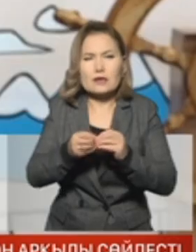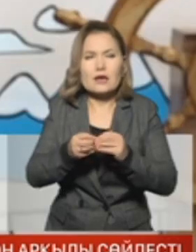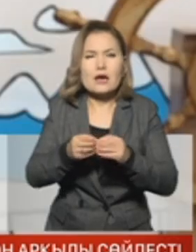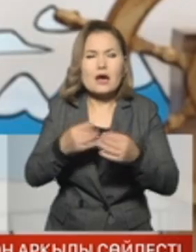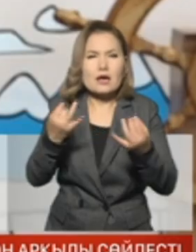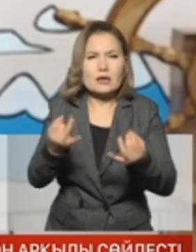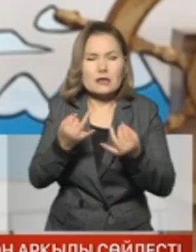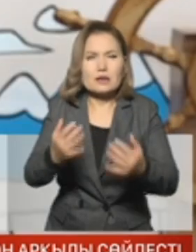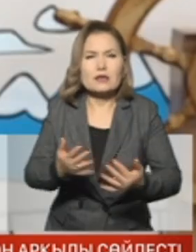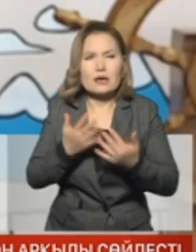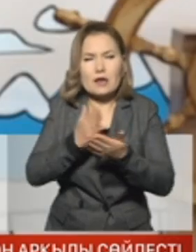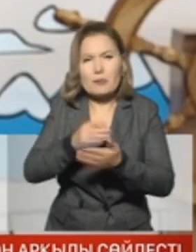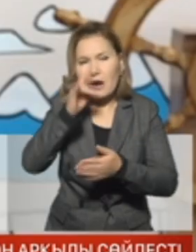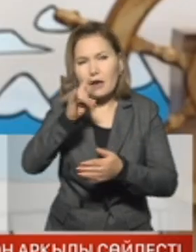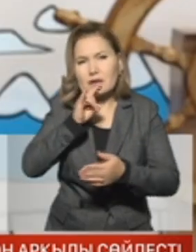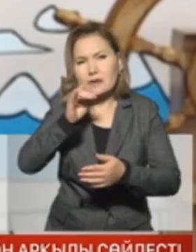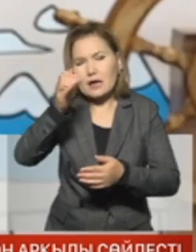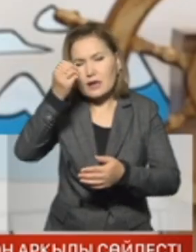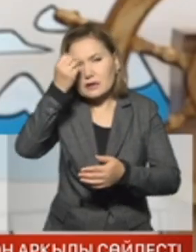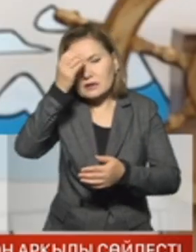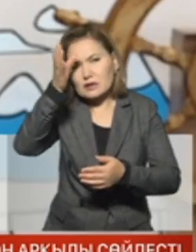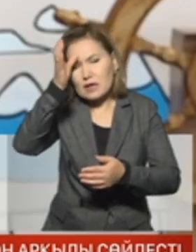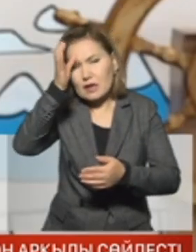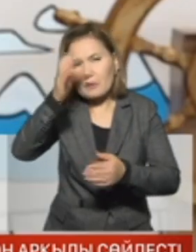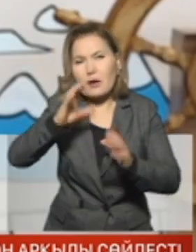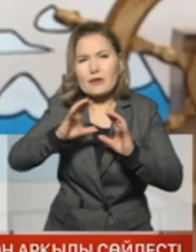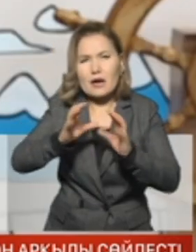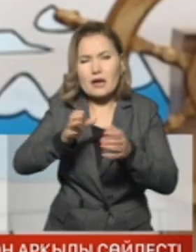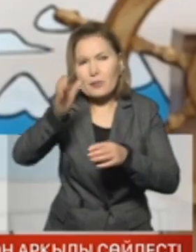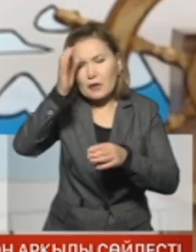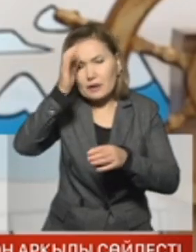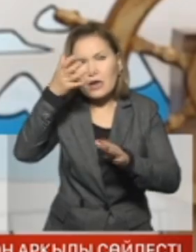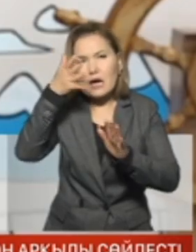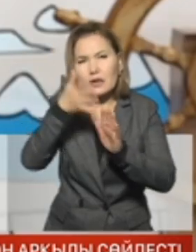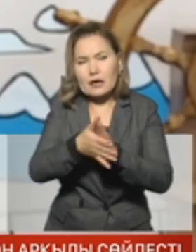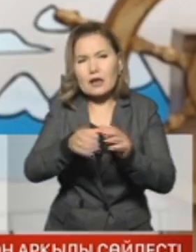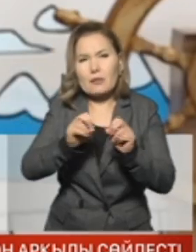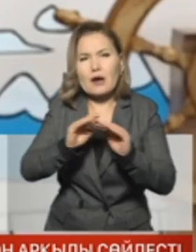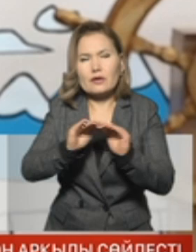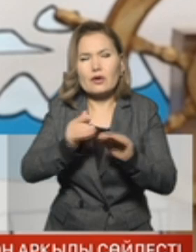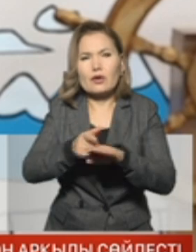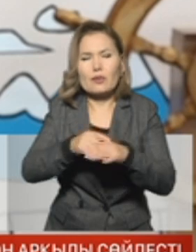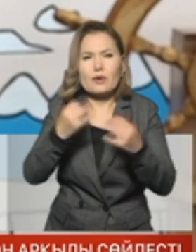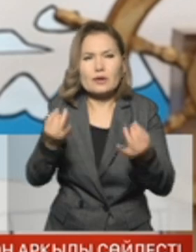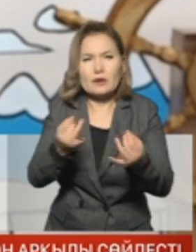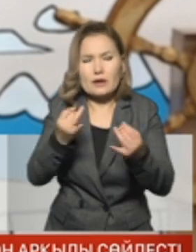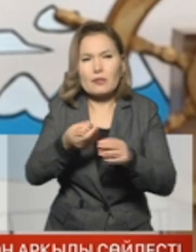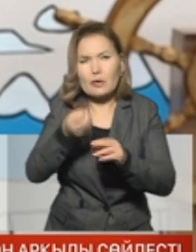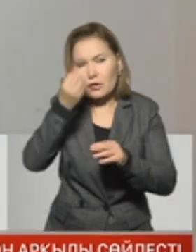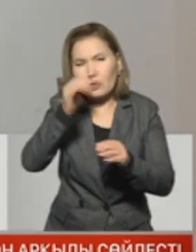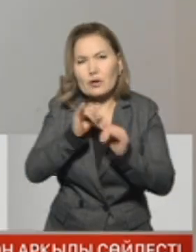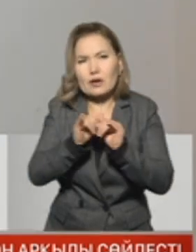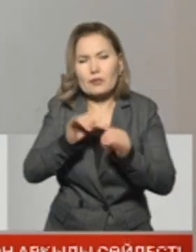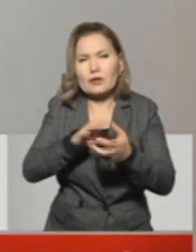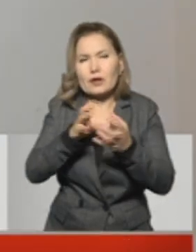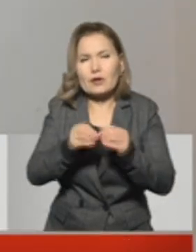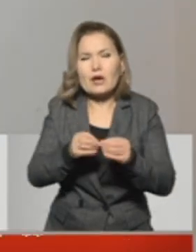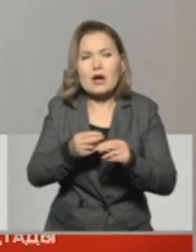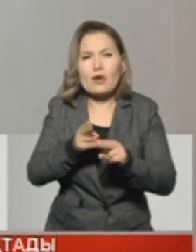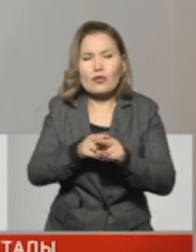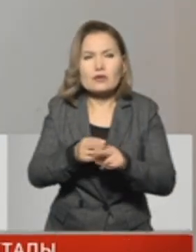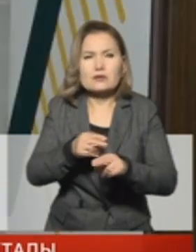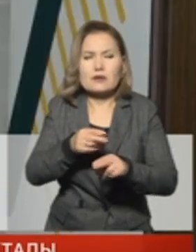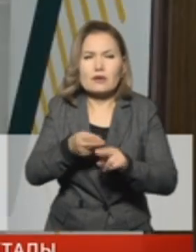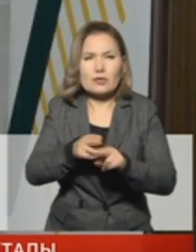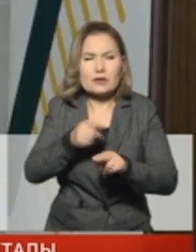әлем әдебиеті, қазақ зиялылары, әлемдегі зиялыларды тану арқылы балалардың бір ұшқырлықтары, ойлары өздері де өзгеруді